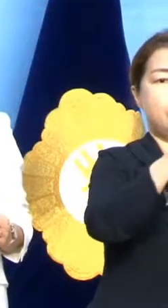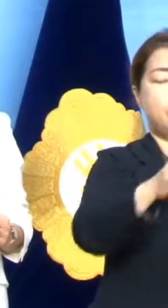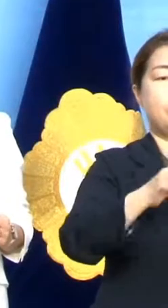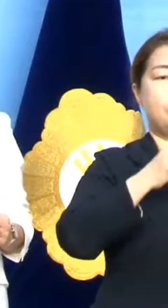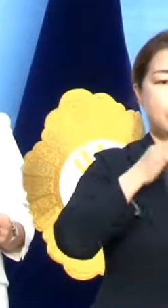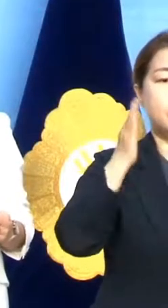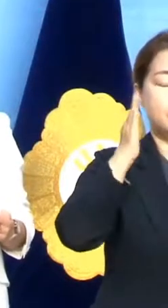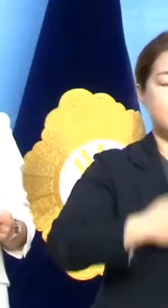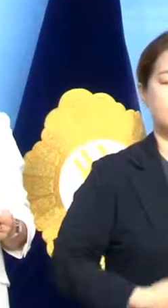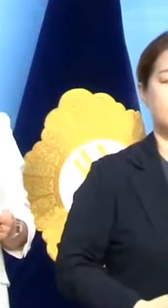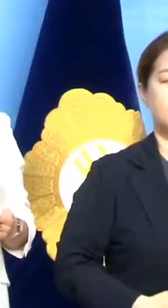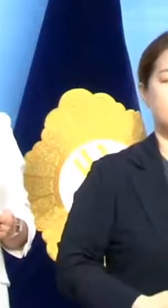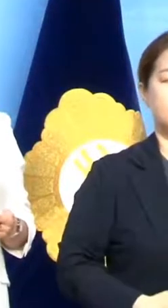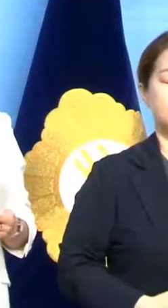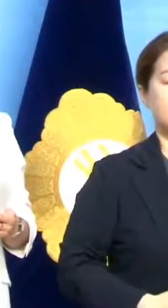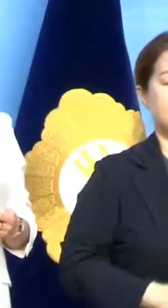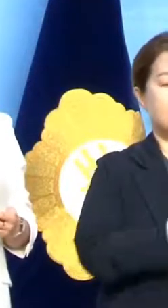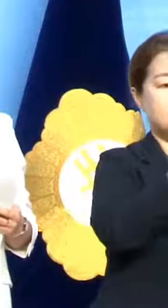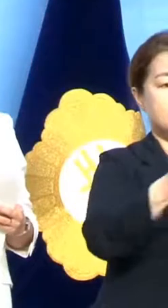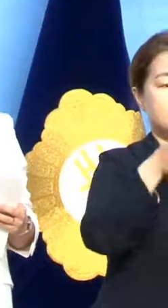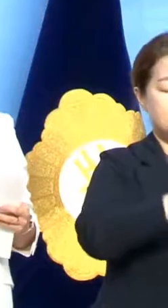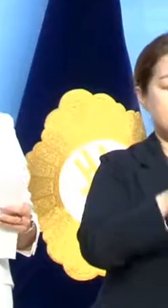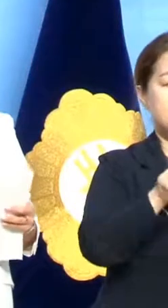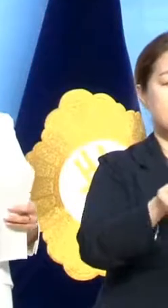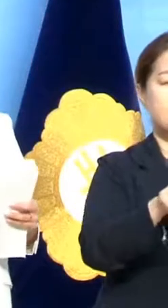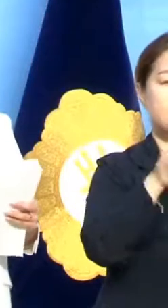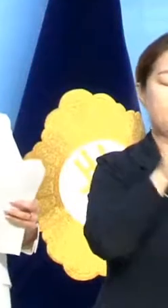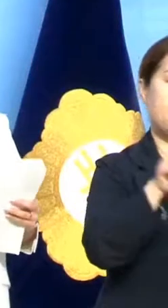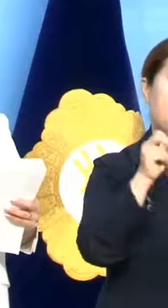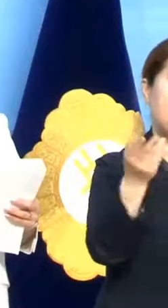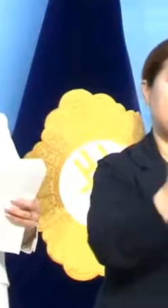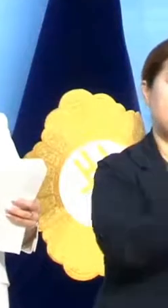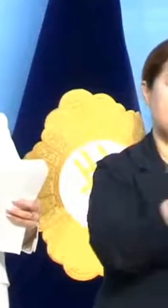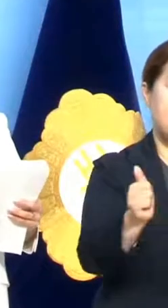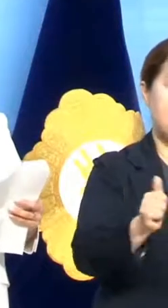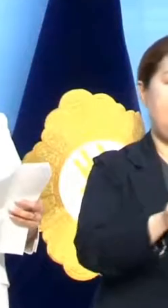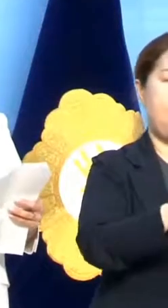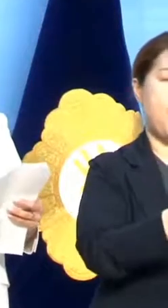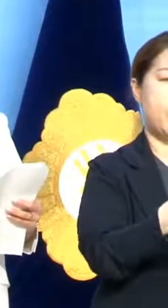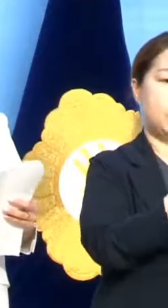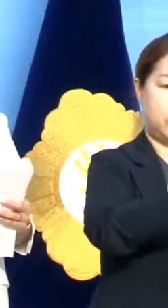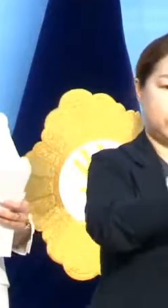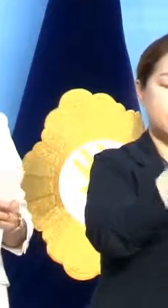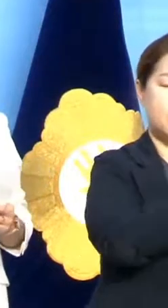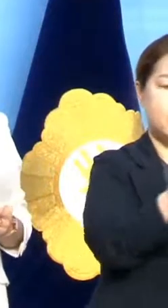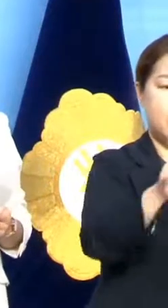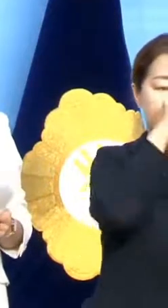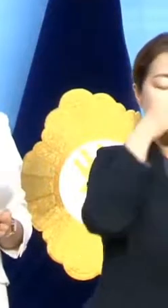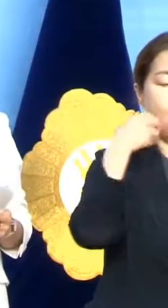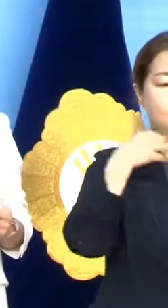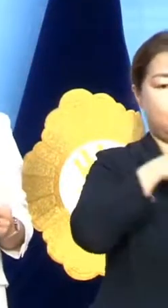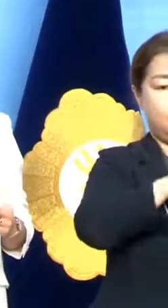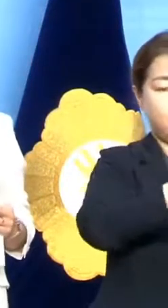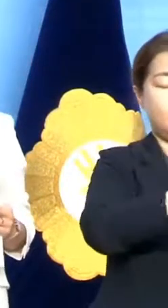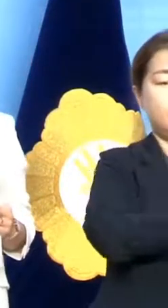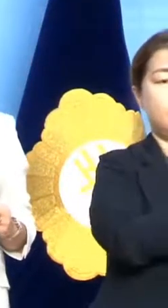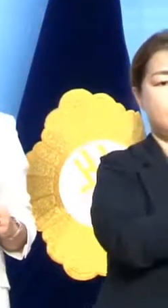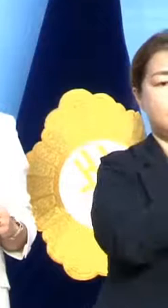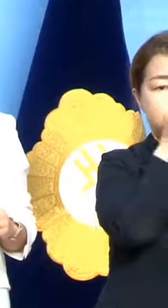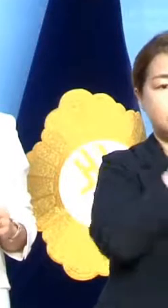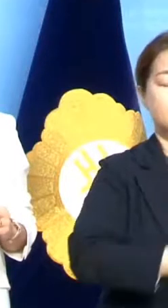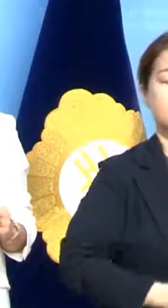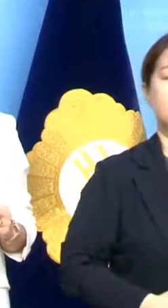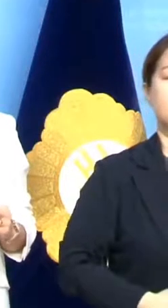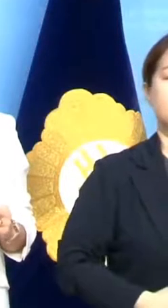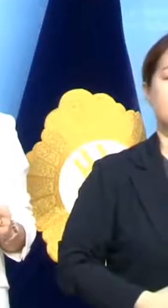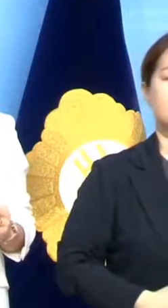이야기하고 있습니다 그러나 현재 택배 노동자 들의 5만 명 이라는 것은 정부 통계에서도 이야기하고 있습니다